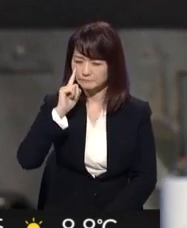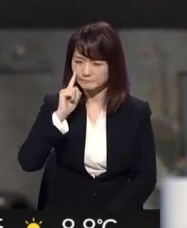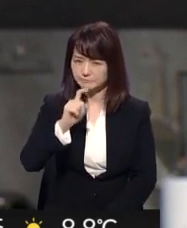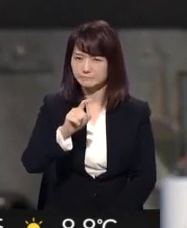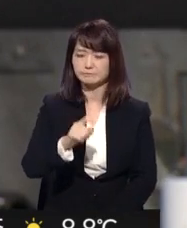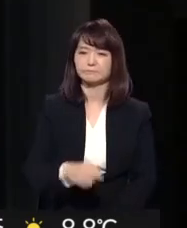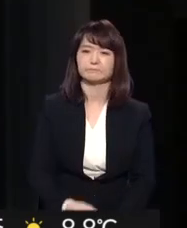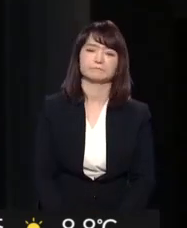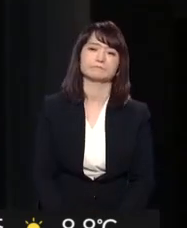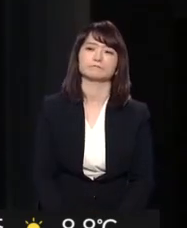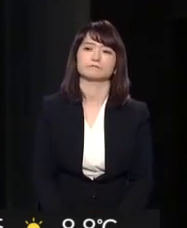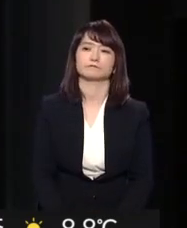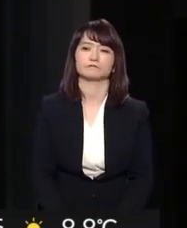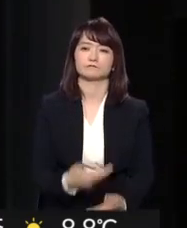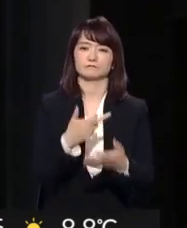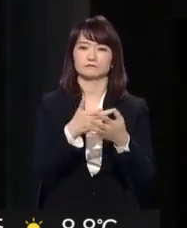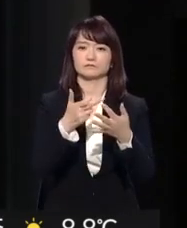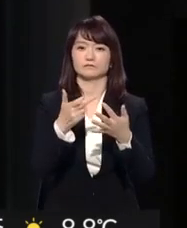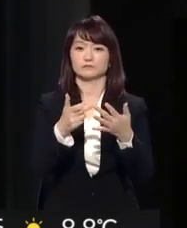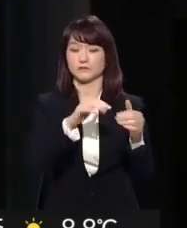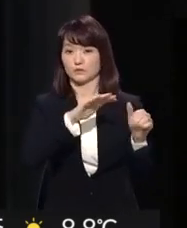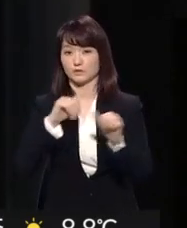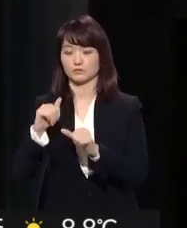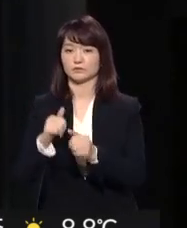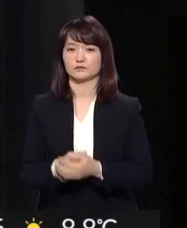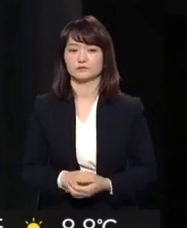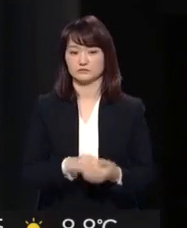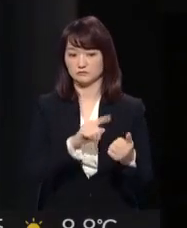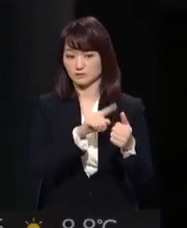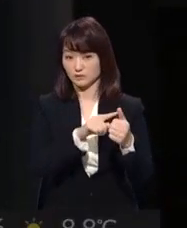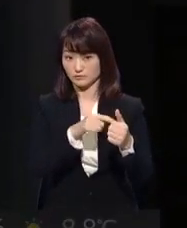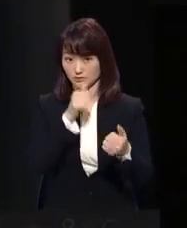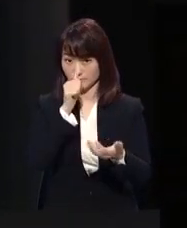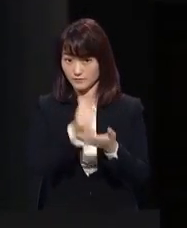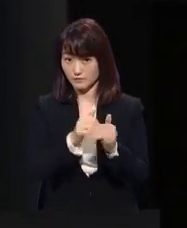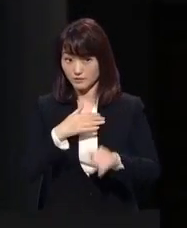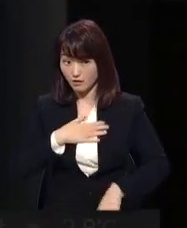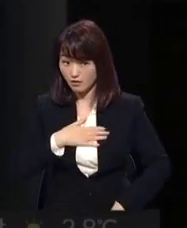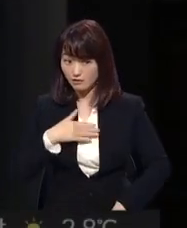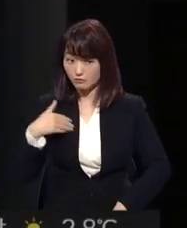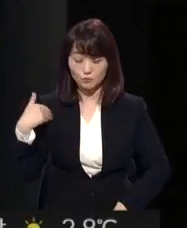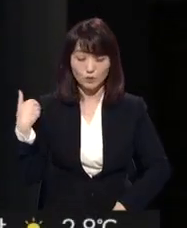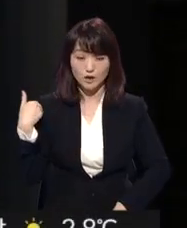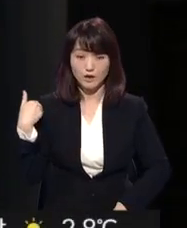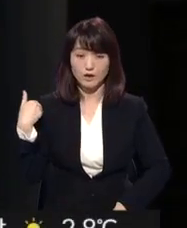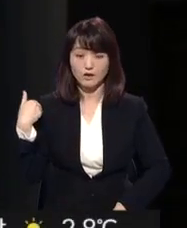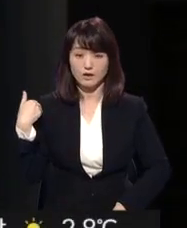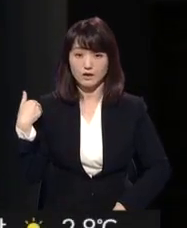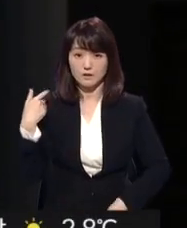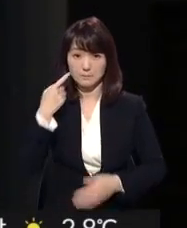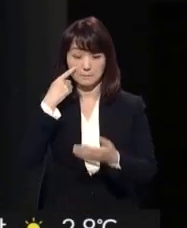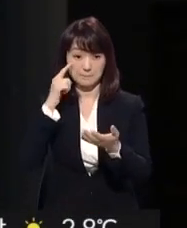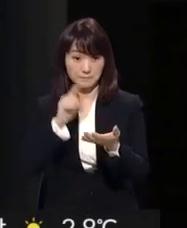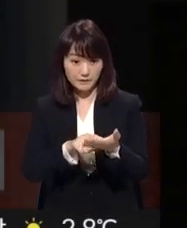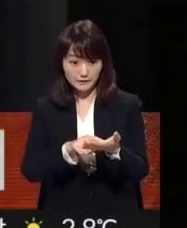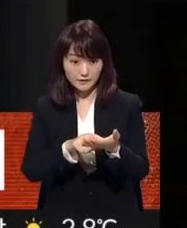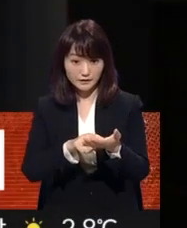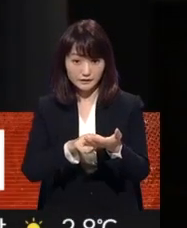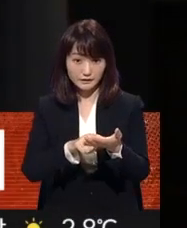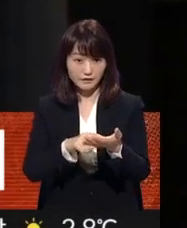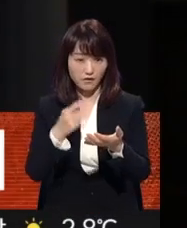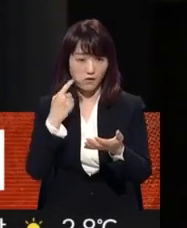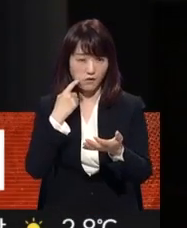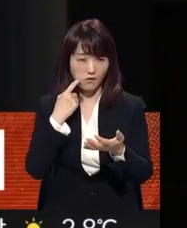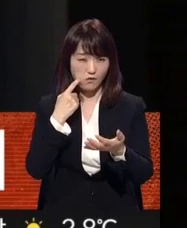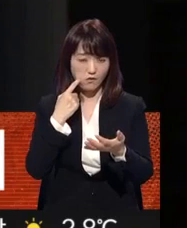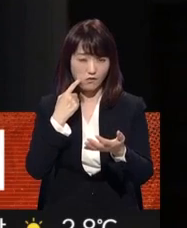아 그러니까 아들들을 불러서 너 범인을 알고 있어 했더니 몰라요 했는데 거기서 이제 바늘이 거짓말